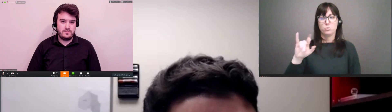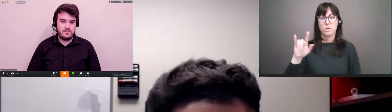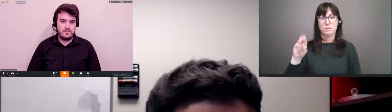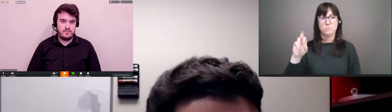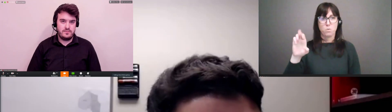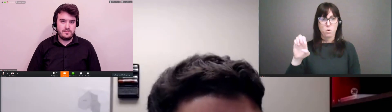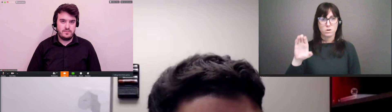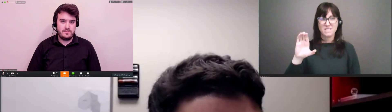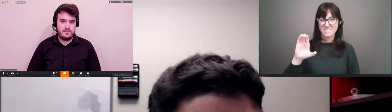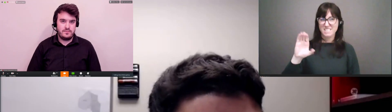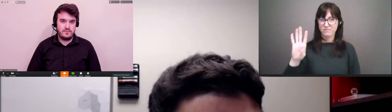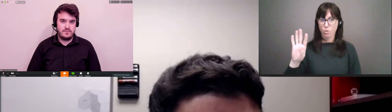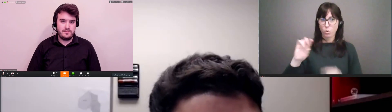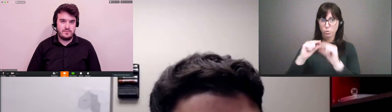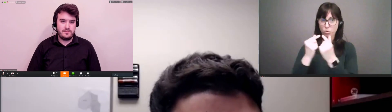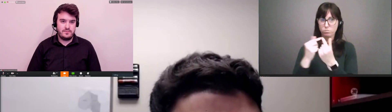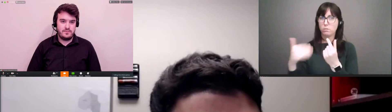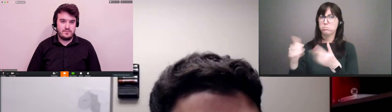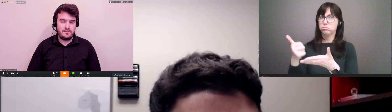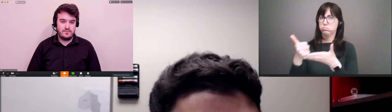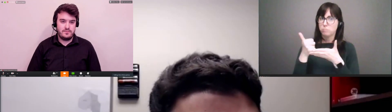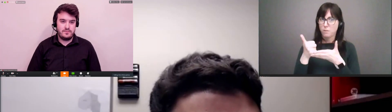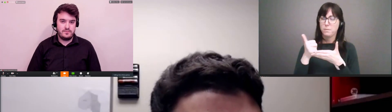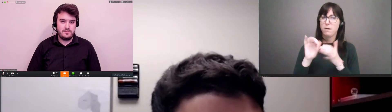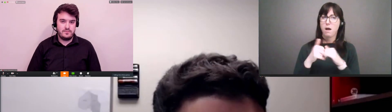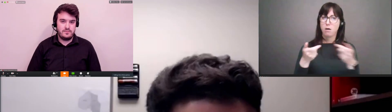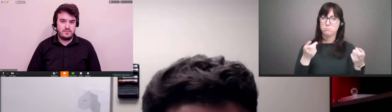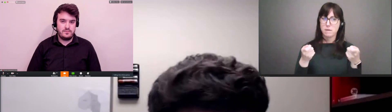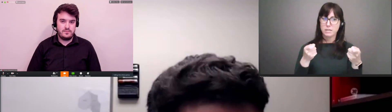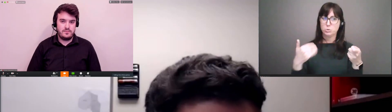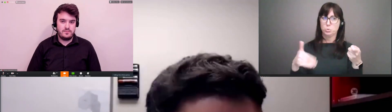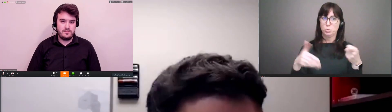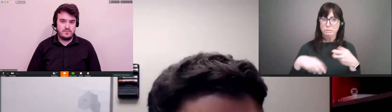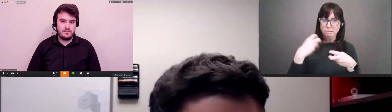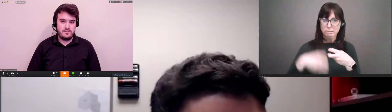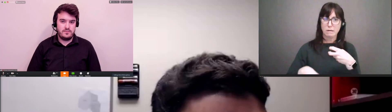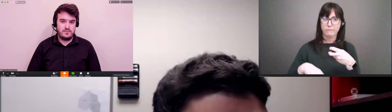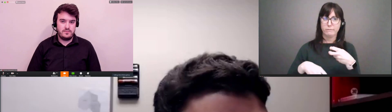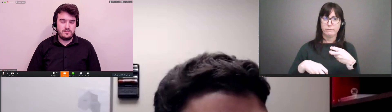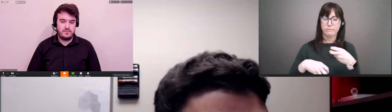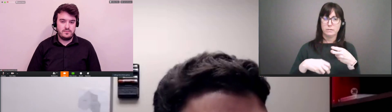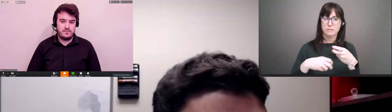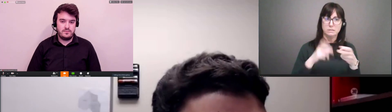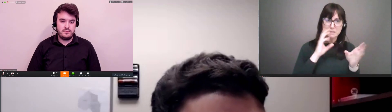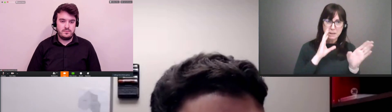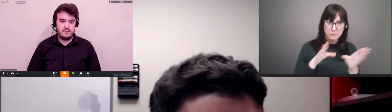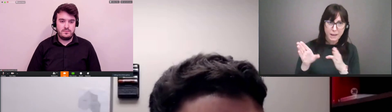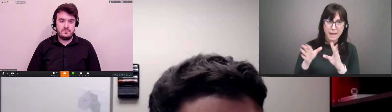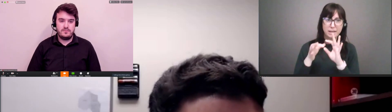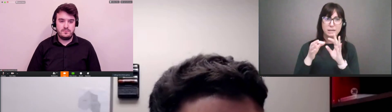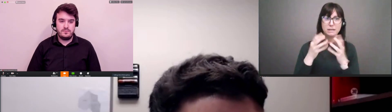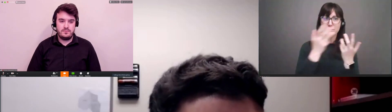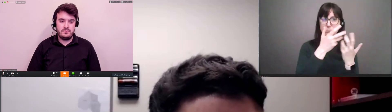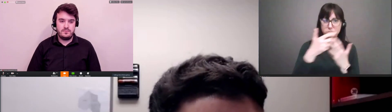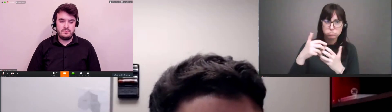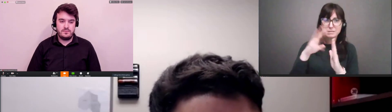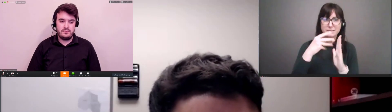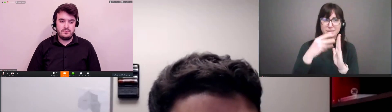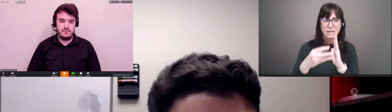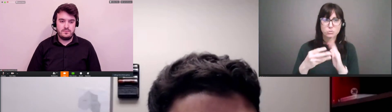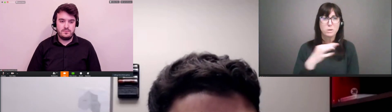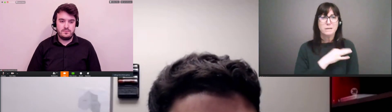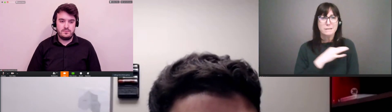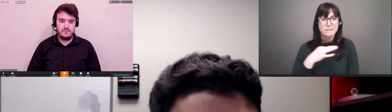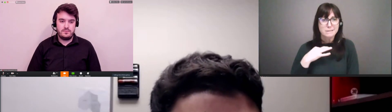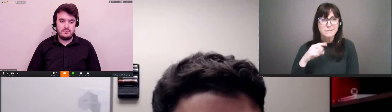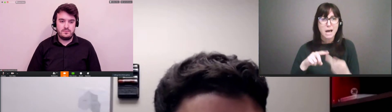are available to help deal with some of the more complex operational issues around staffing and access to PPE.